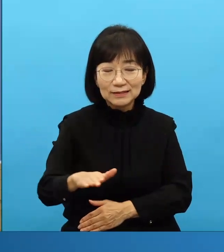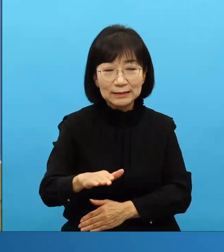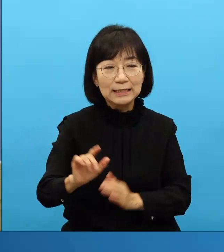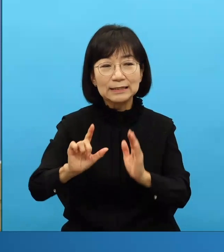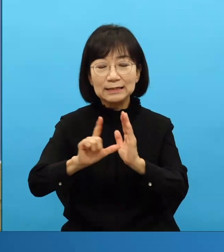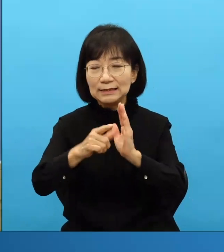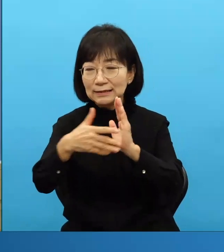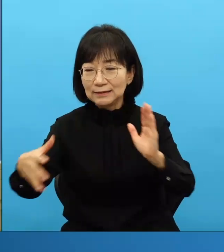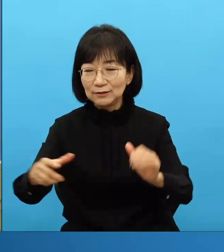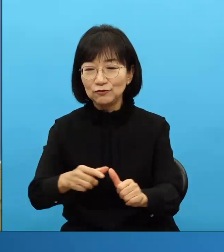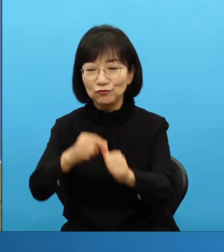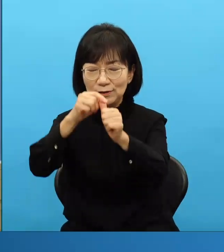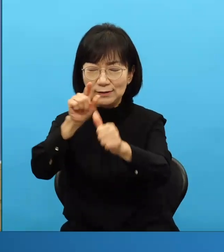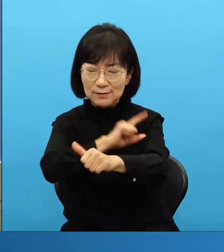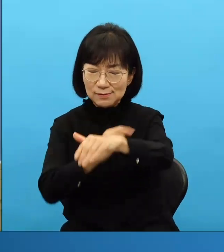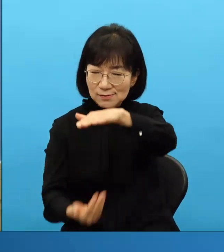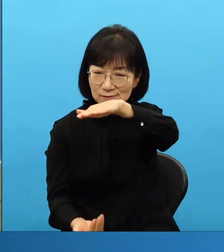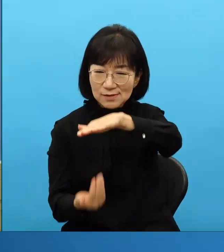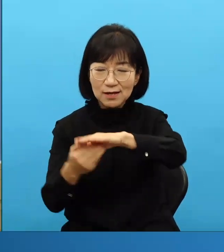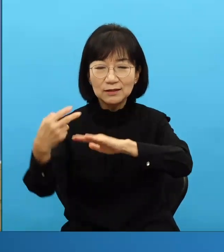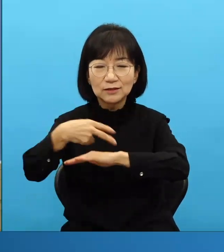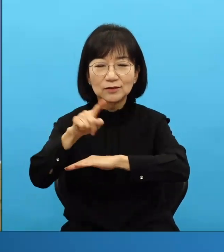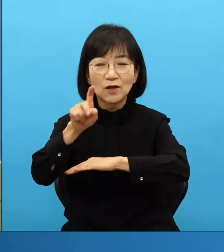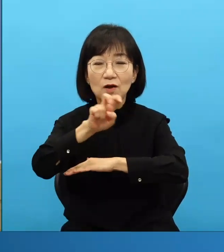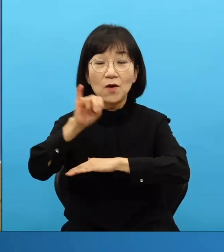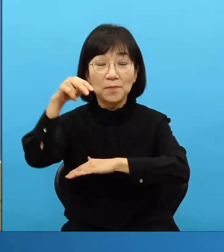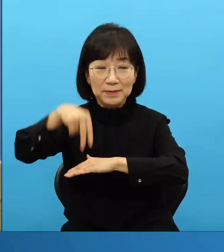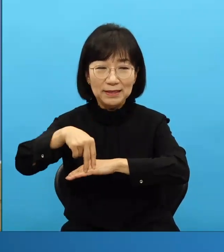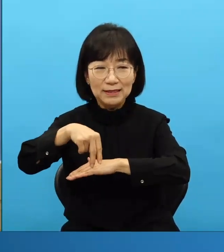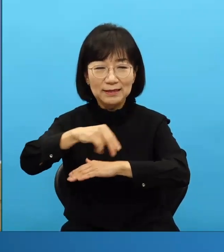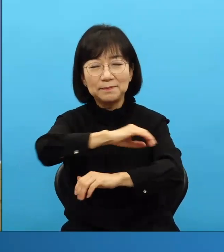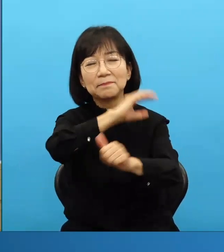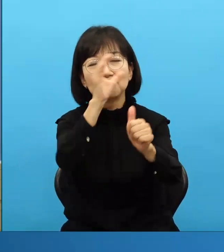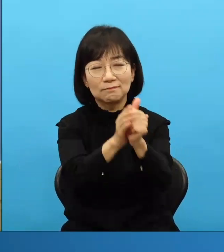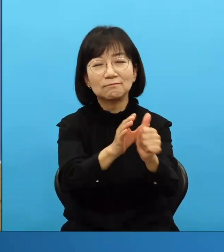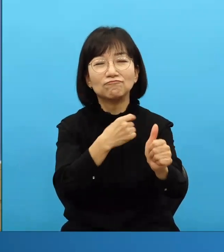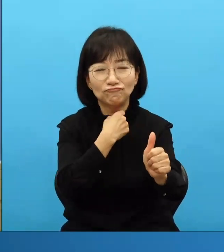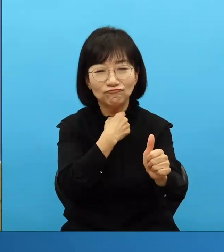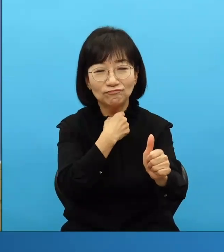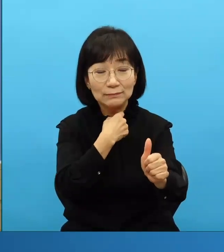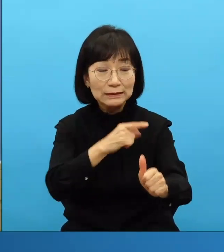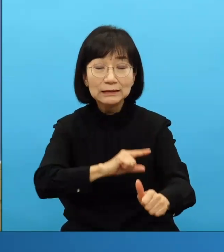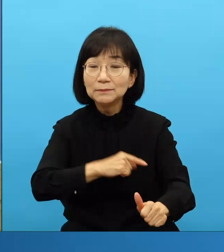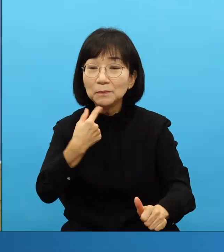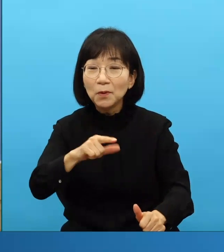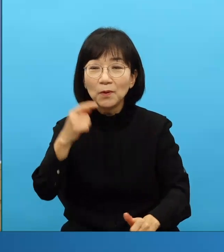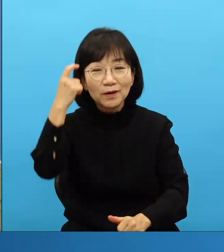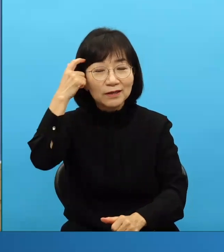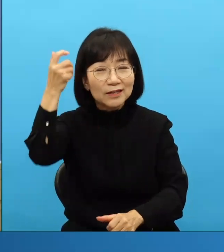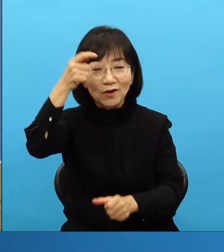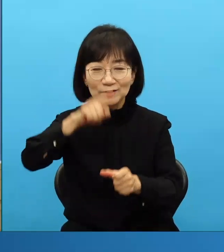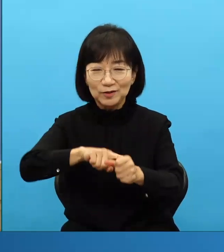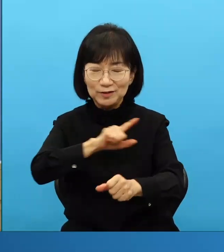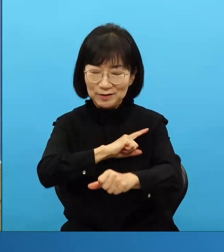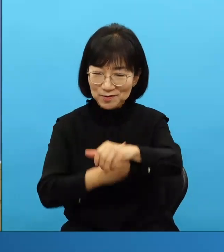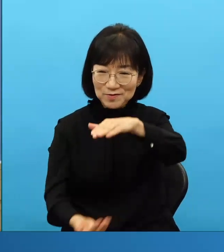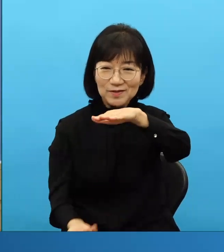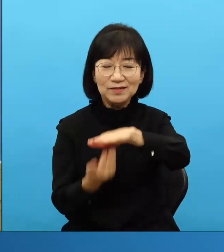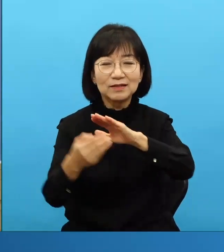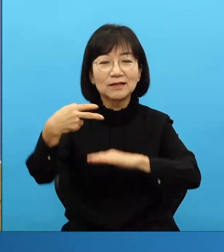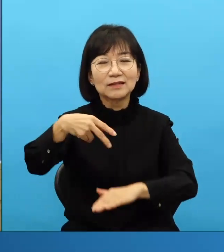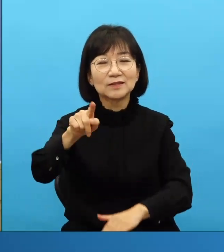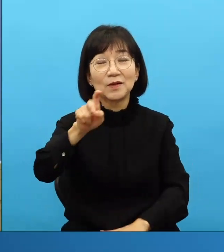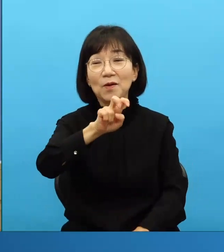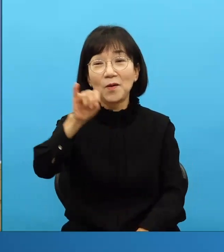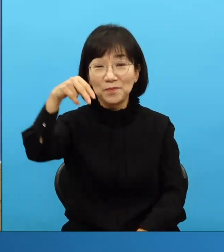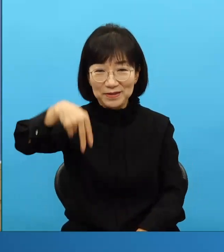to really be in that seat as the summit of 그걸 this 보고 age? 우리는 영적 서밋이라 그래요. We call that the spiritual summit. 자, 다시 한번 정리하겠습니다. So let's conclude that and